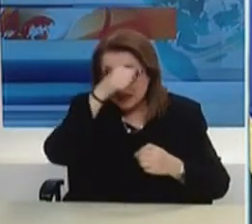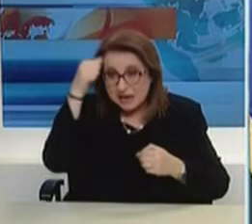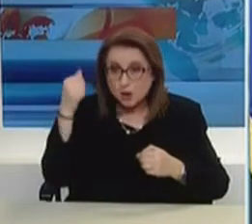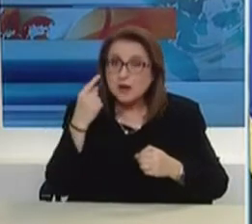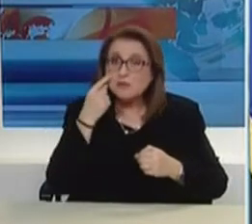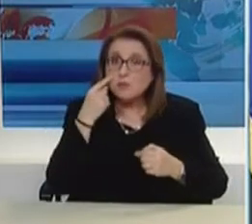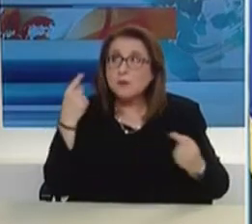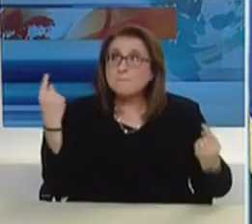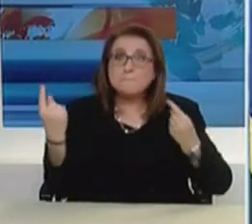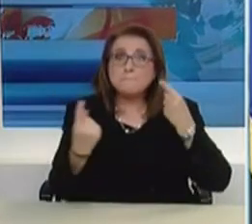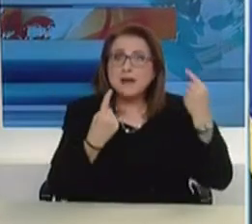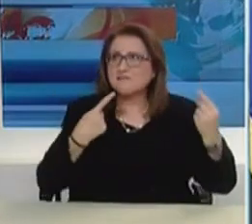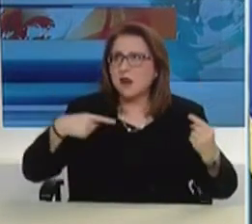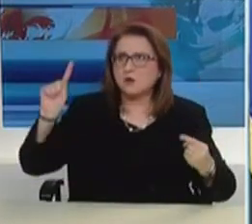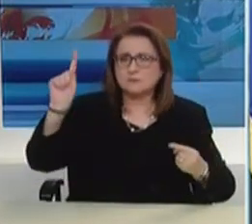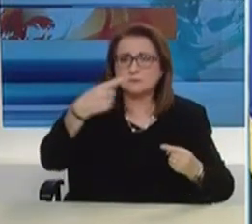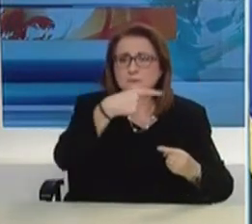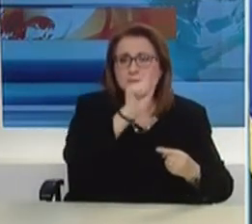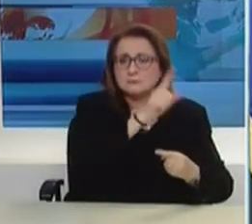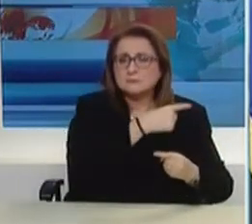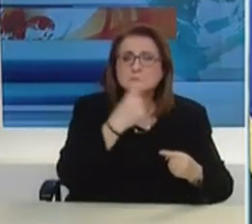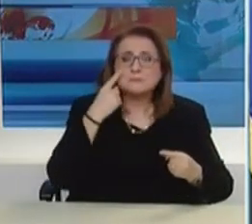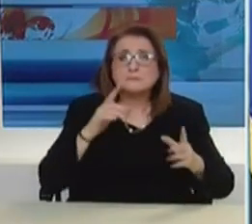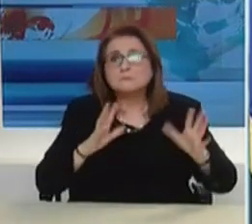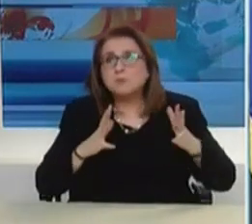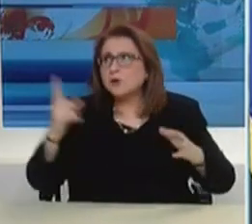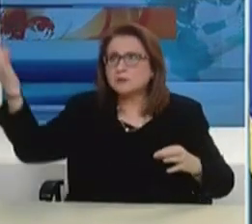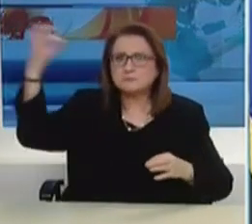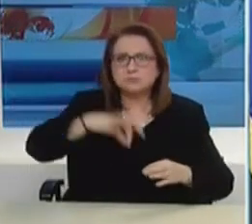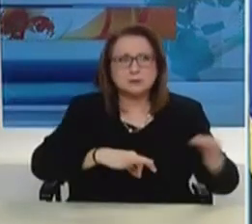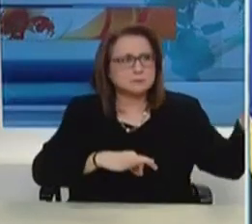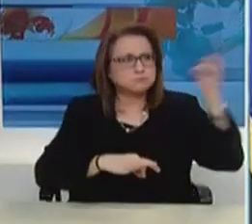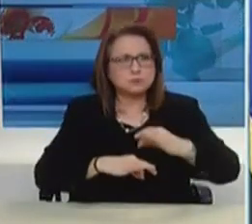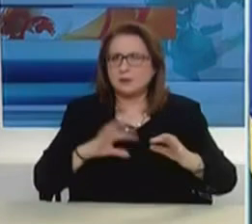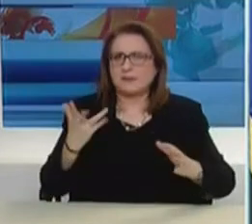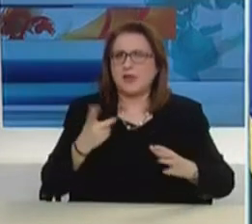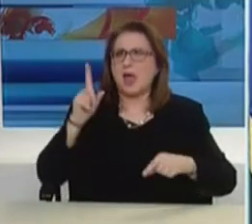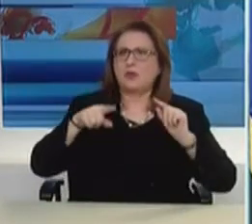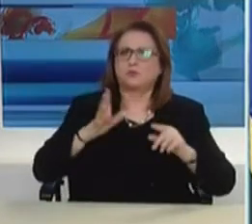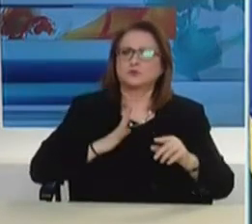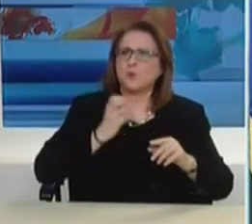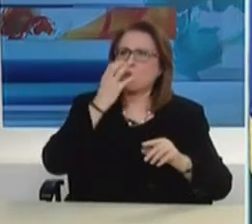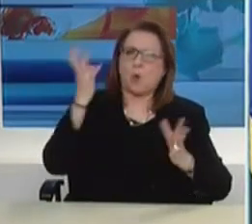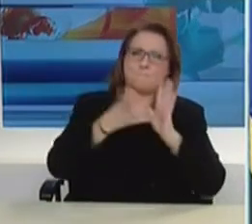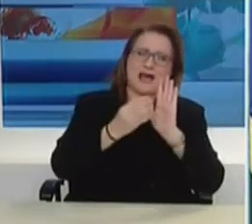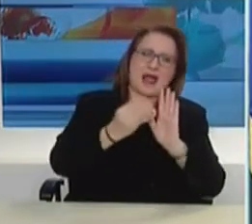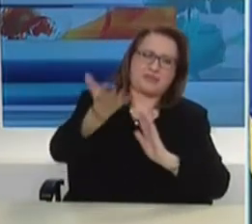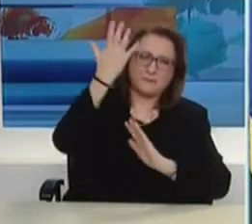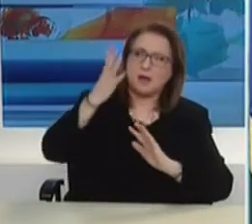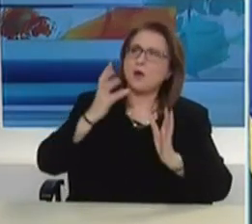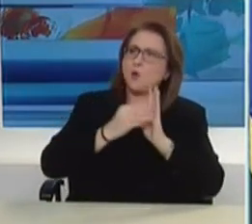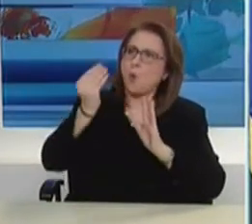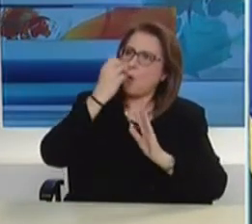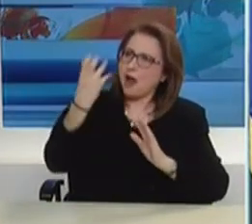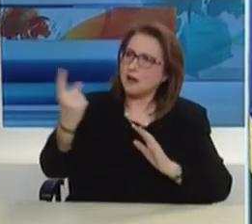συνθήκες περιβάλλοντος και κλιματολογικές από τις δικές μας και θα μπορεί να εισαχθεί από αυτές. Άρα, το μόνο που μπορούμε να πούμε με σιγουριά αυτή τη στιγμή είναι ότι ελπίζουμε